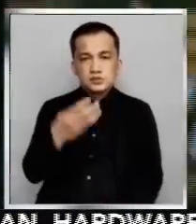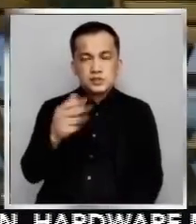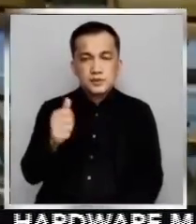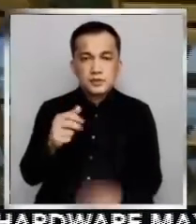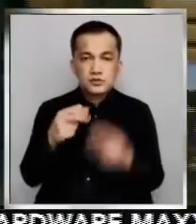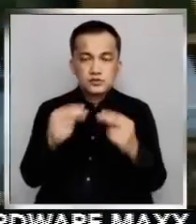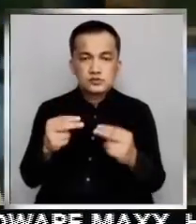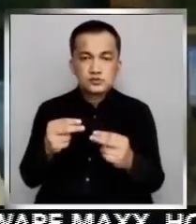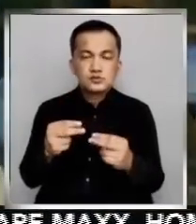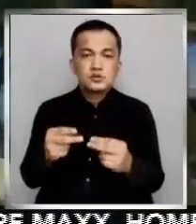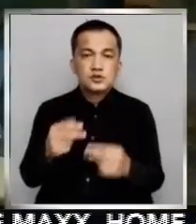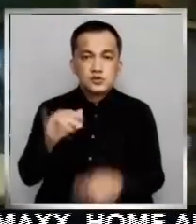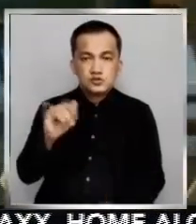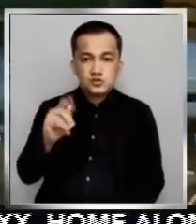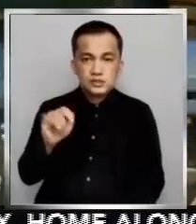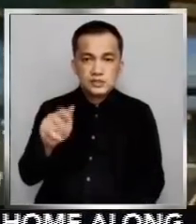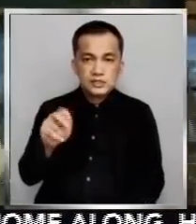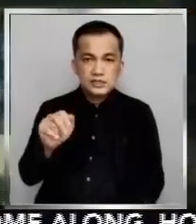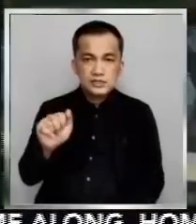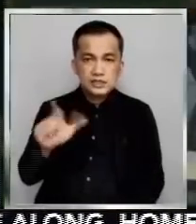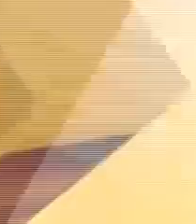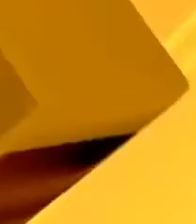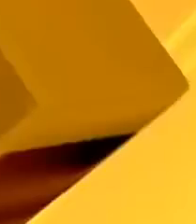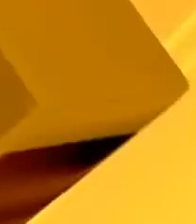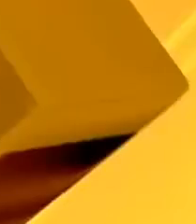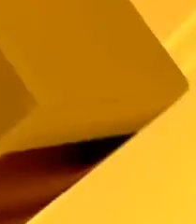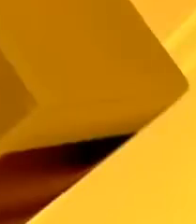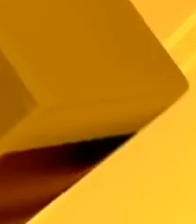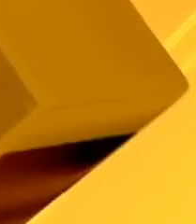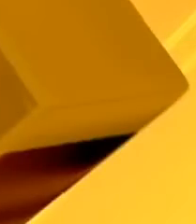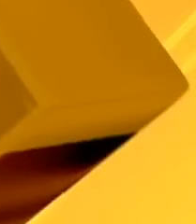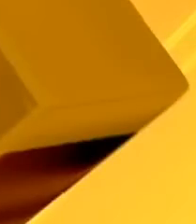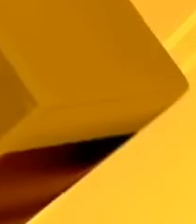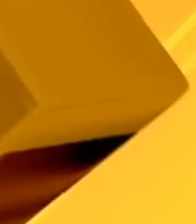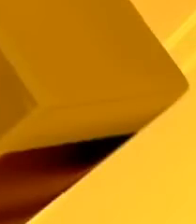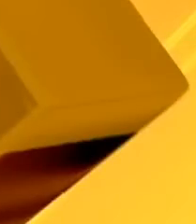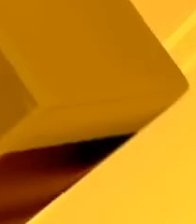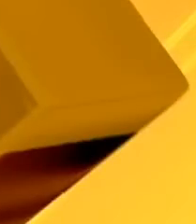Jonathan Andal, nakatutok 24 oras.